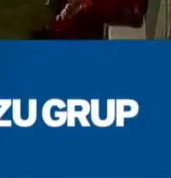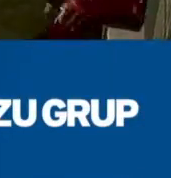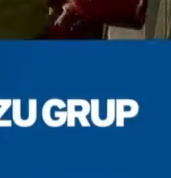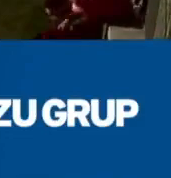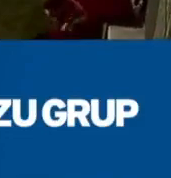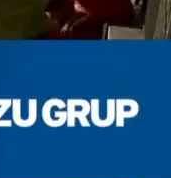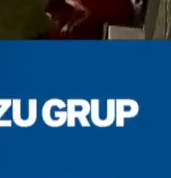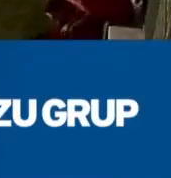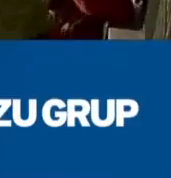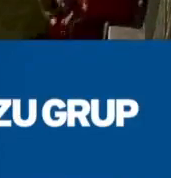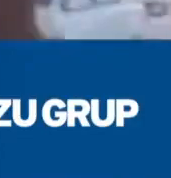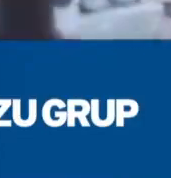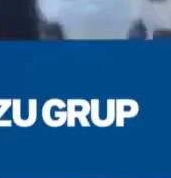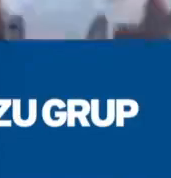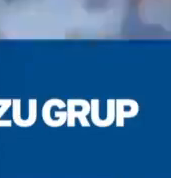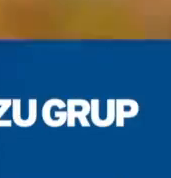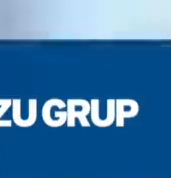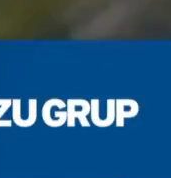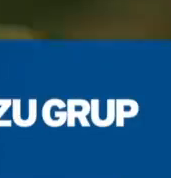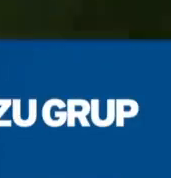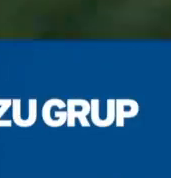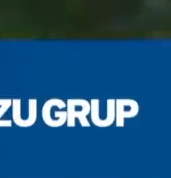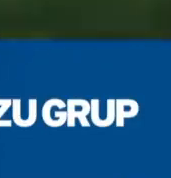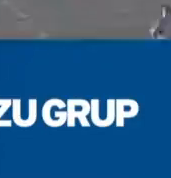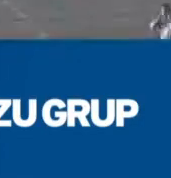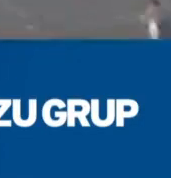etmiş araçlara bomba attı.